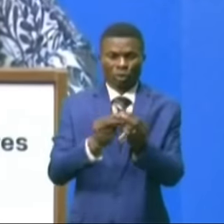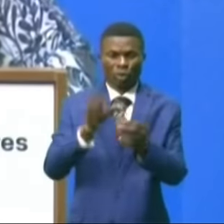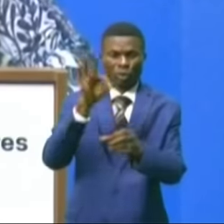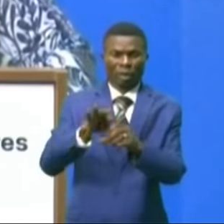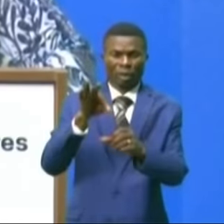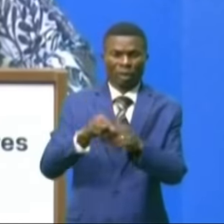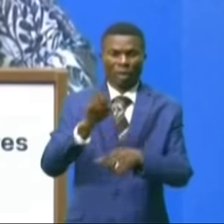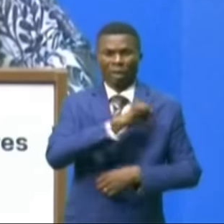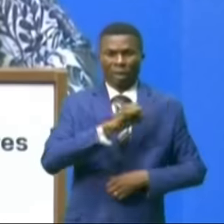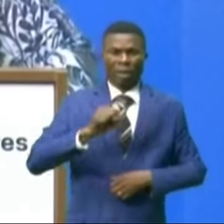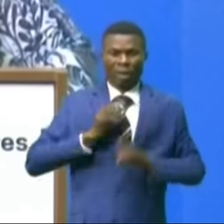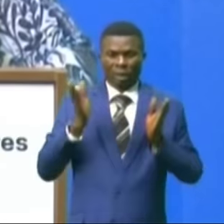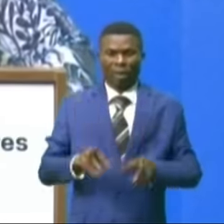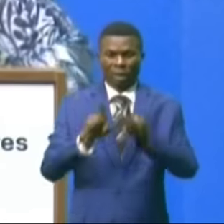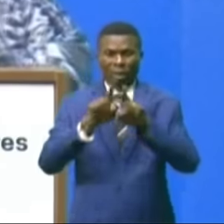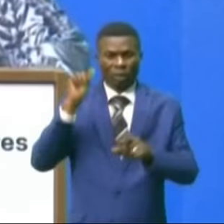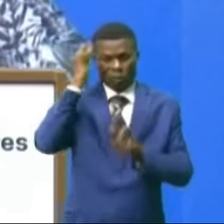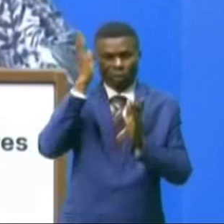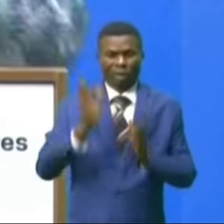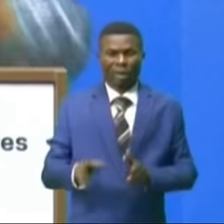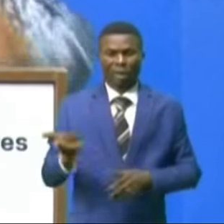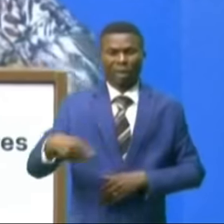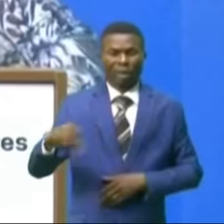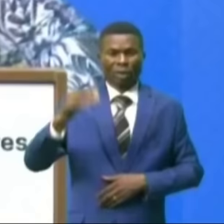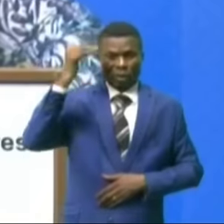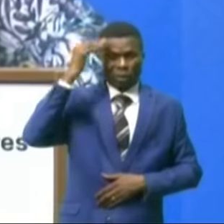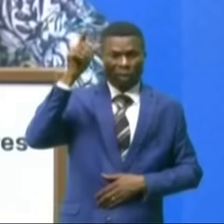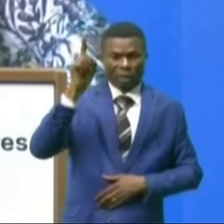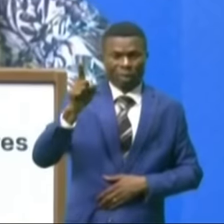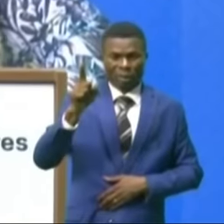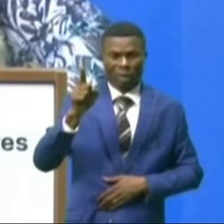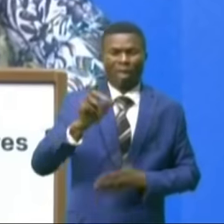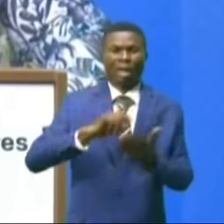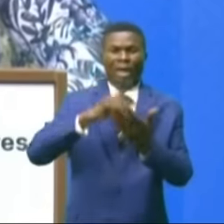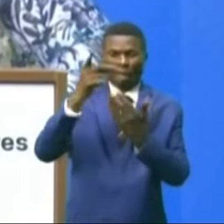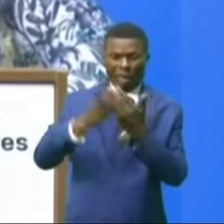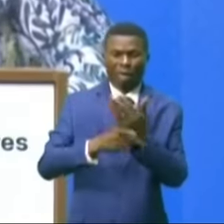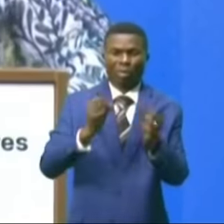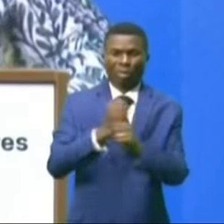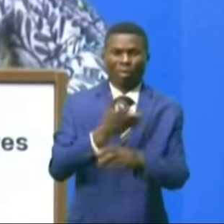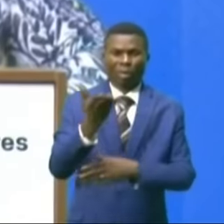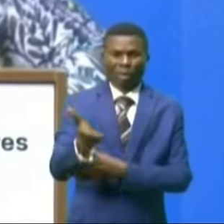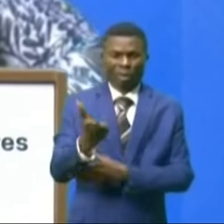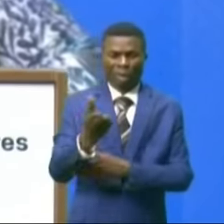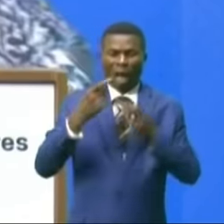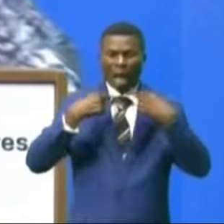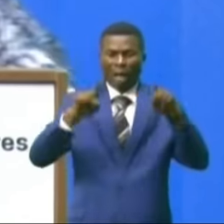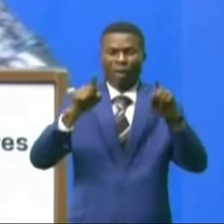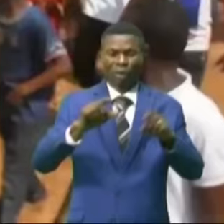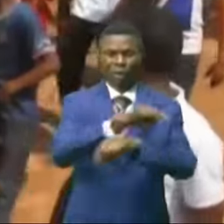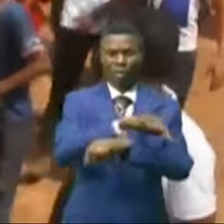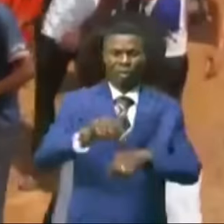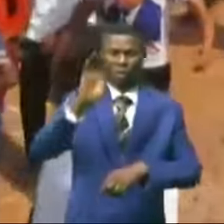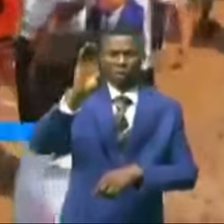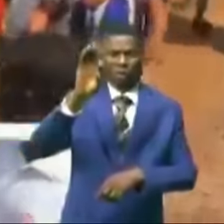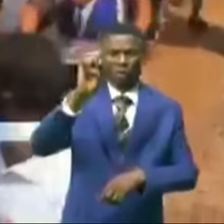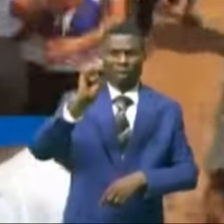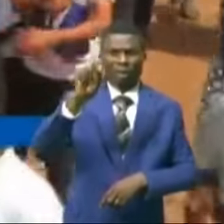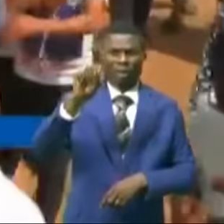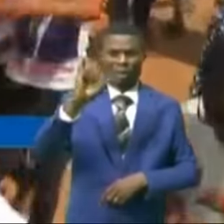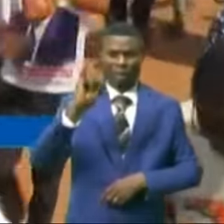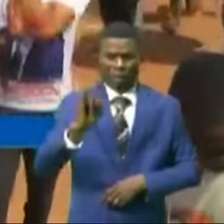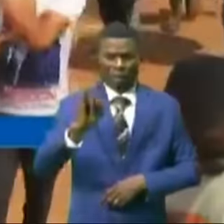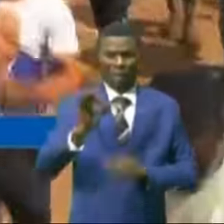l'élection des sénateurs ainsi que celle du gouverneur suivant les programmes mis à jour et publiés par la CENI. Dans